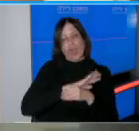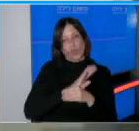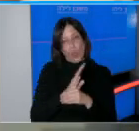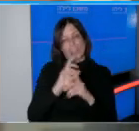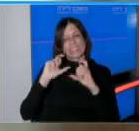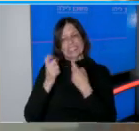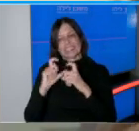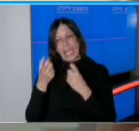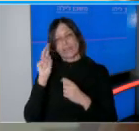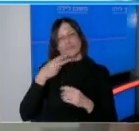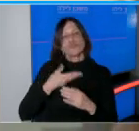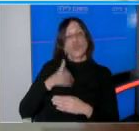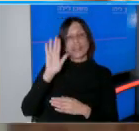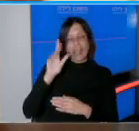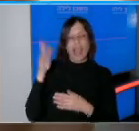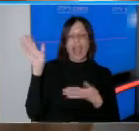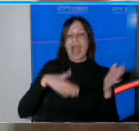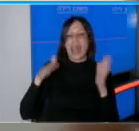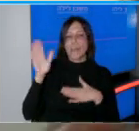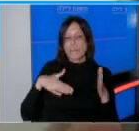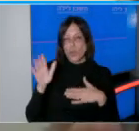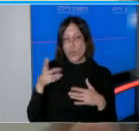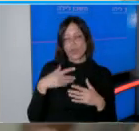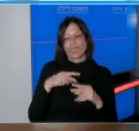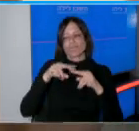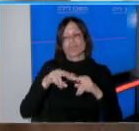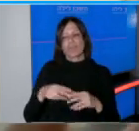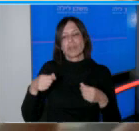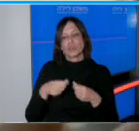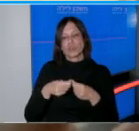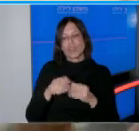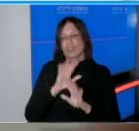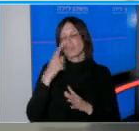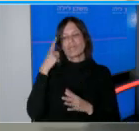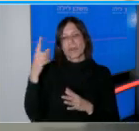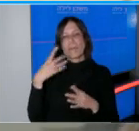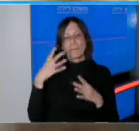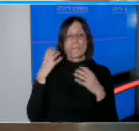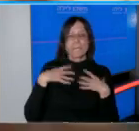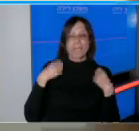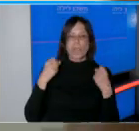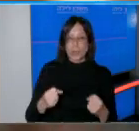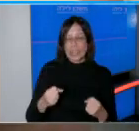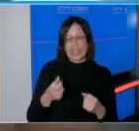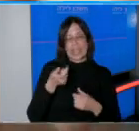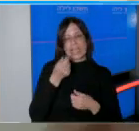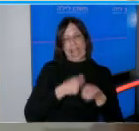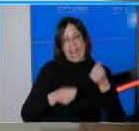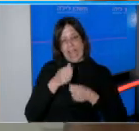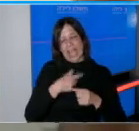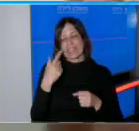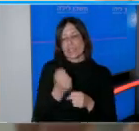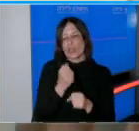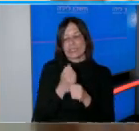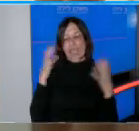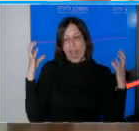באלימות, השהות המשותפת, אי הוודאות הכלכלית, אי וודאות בריאותית, כל זה יוצר סיר